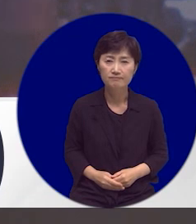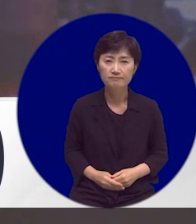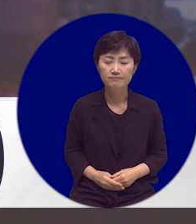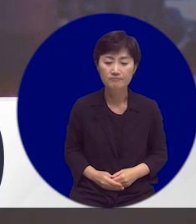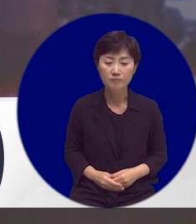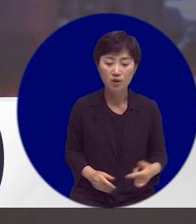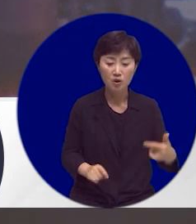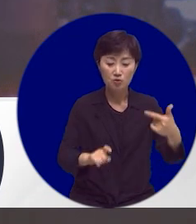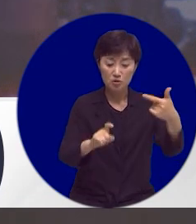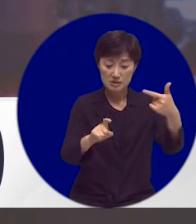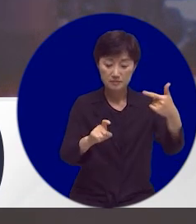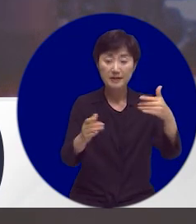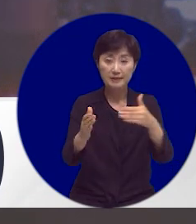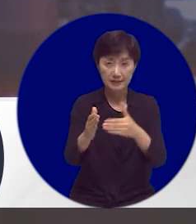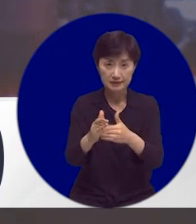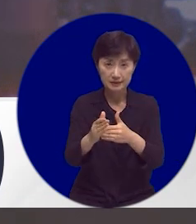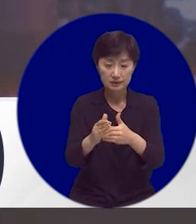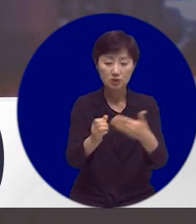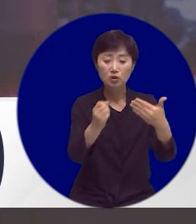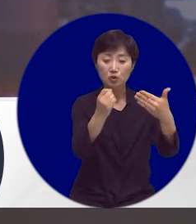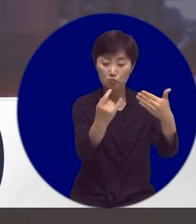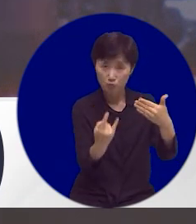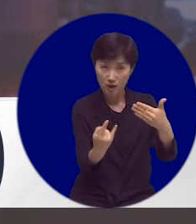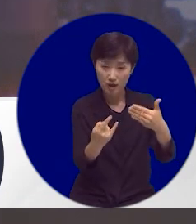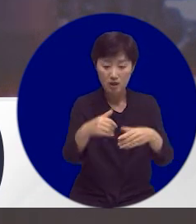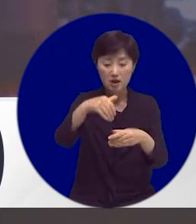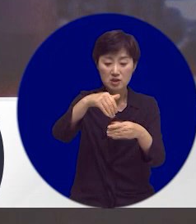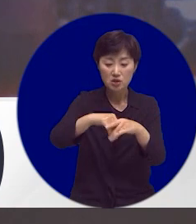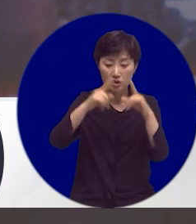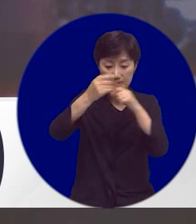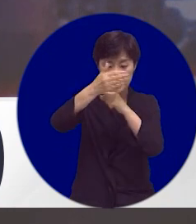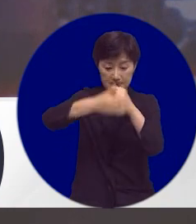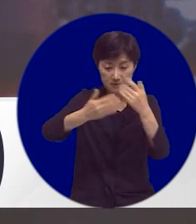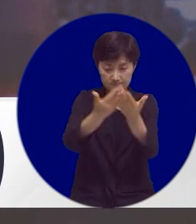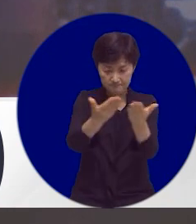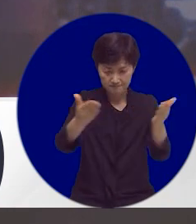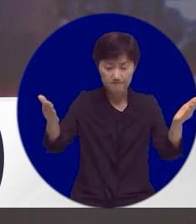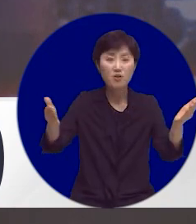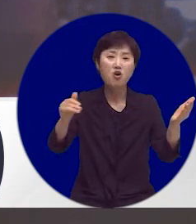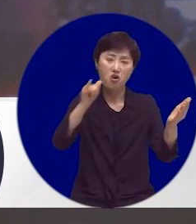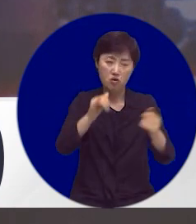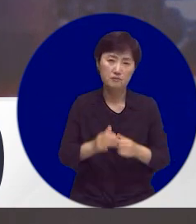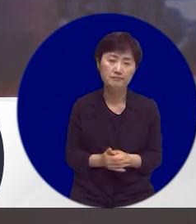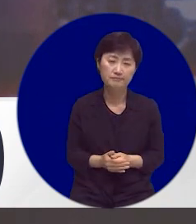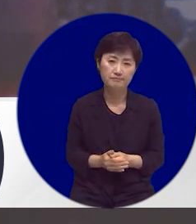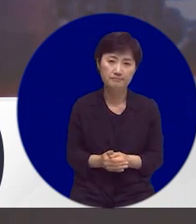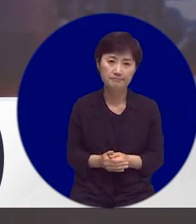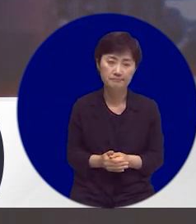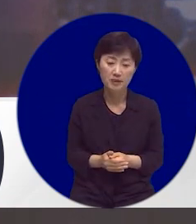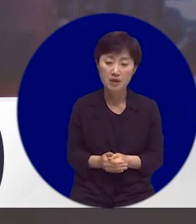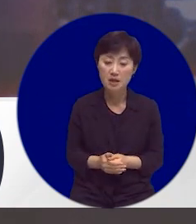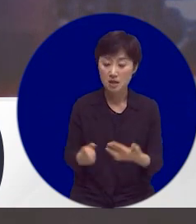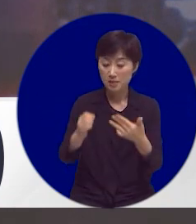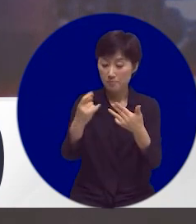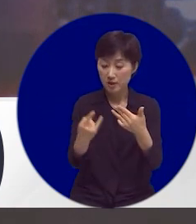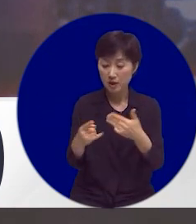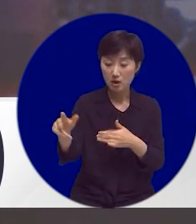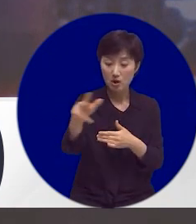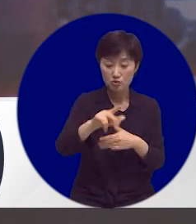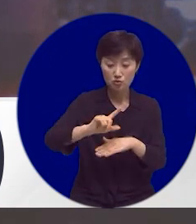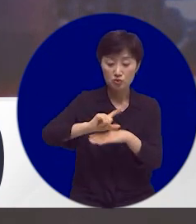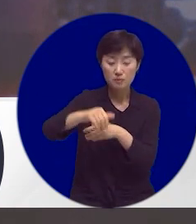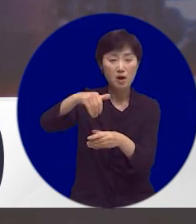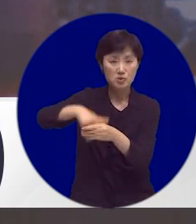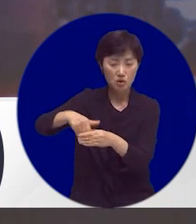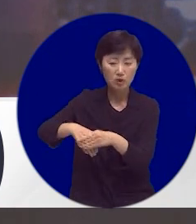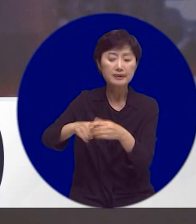중앙선거관리위원회가 6월 10일까지 제9회 대한민국 선거사진 공모전을 개최합니다. 이번 공모전은 제8회 전국